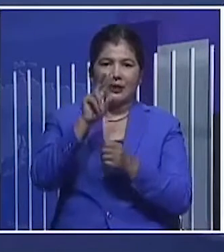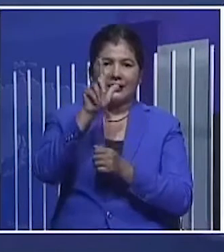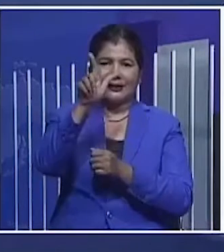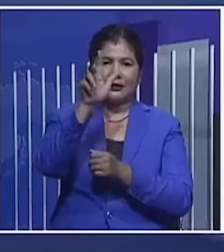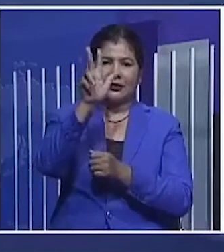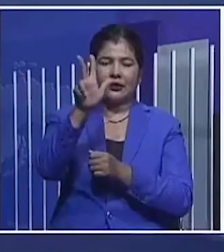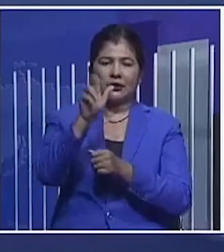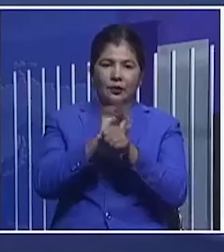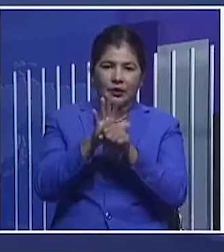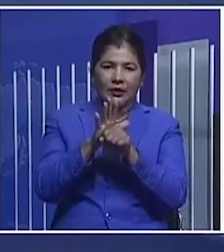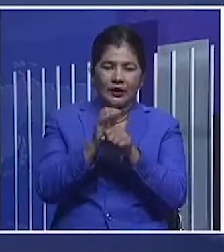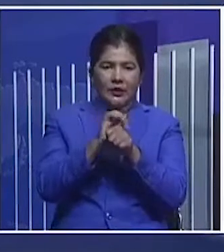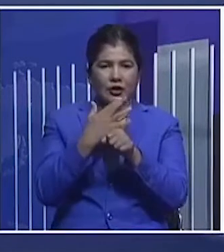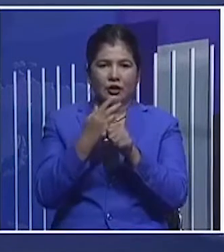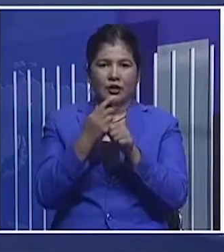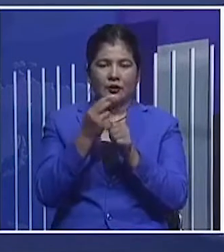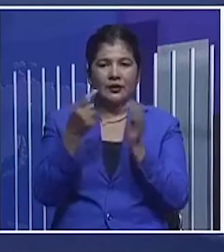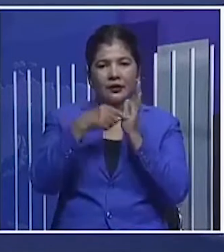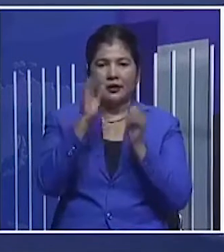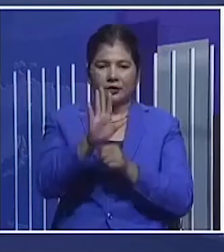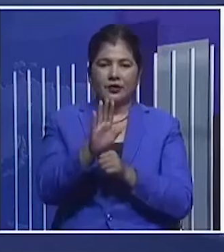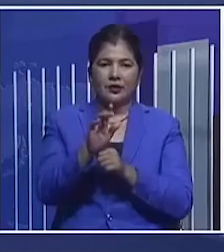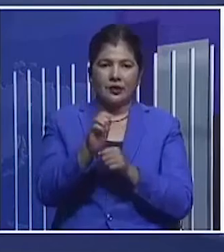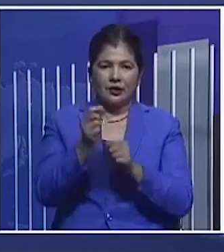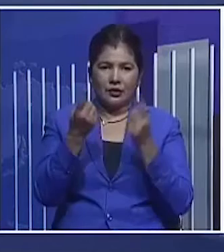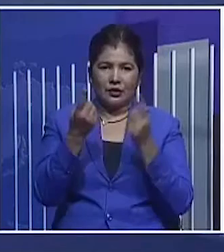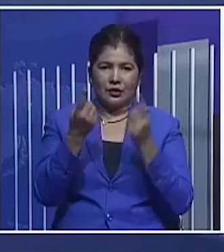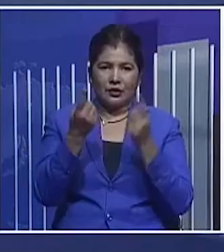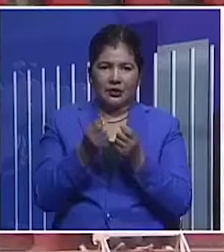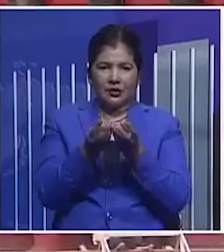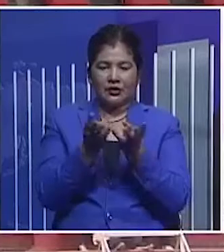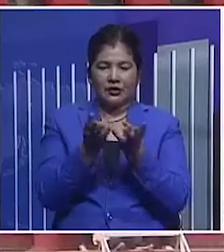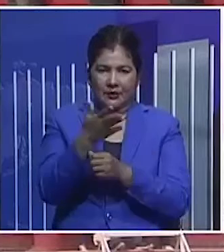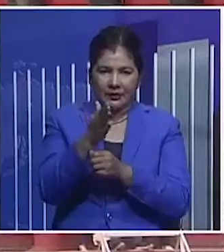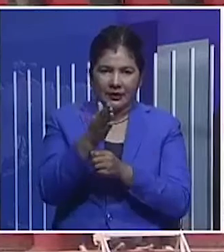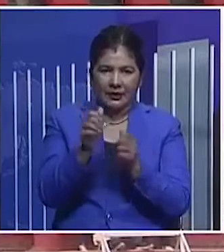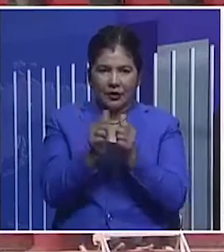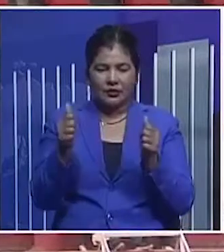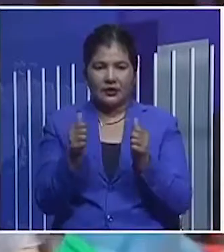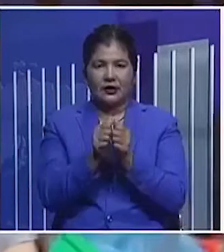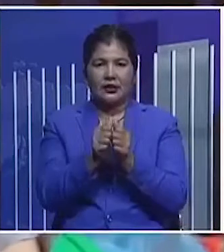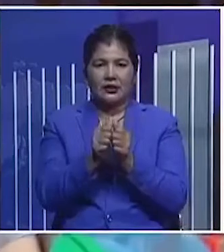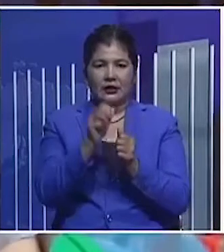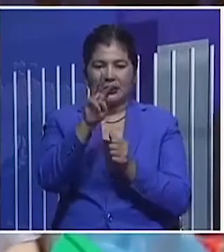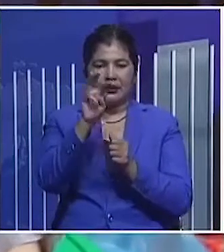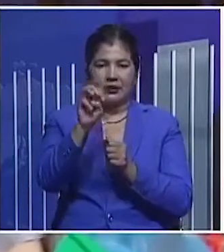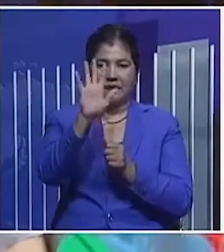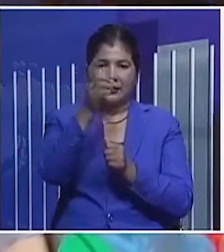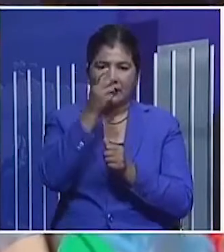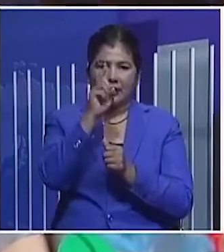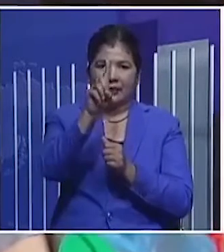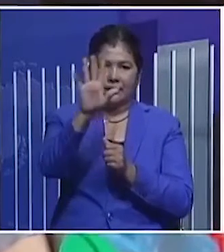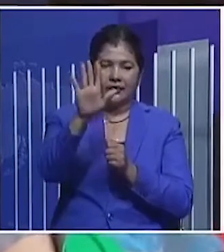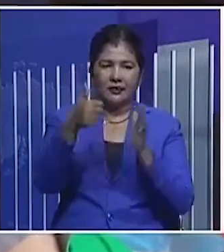जनामा कोरोना भाइरसको संक्रमण पुष्टि भएको छ। स्वास्थ्य तथा जनसंख्या मन्त्रालयका अनुसार 3,515